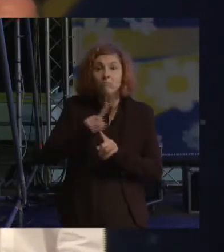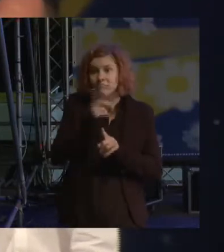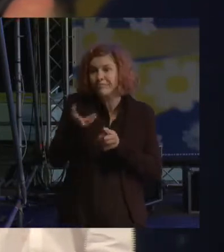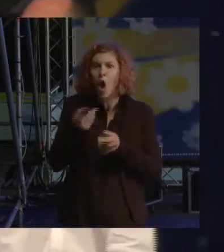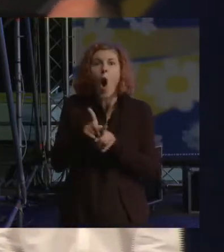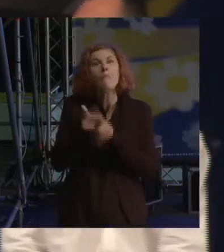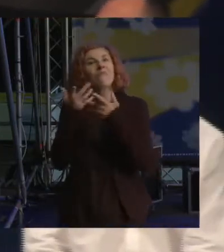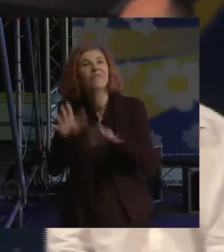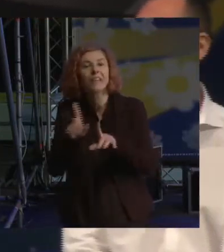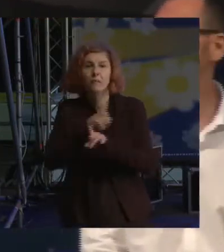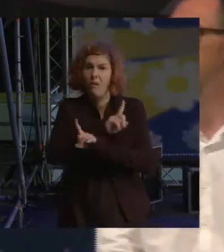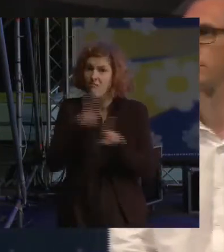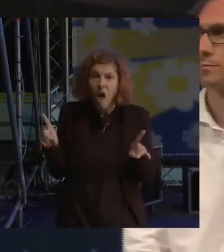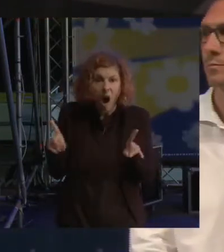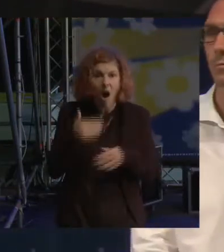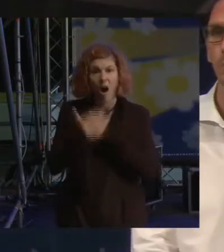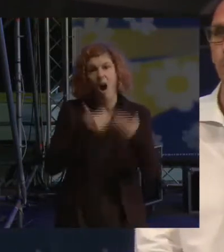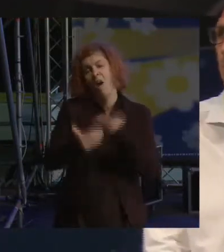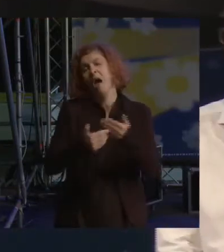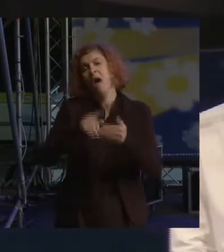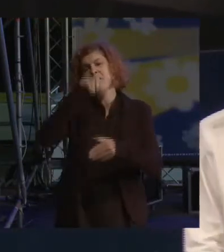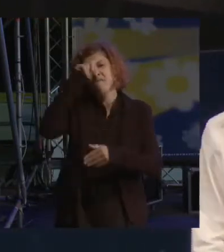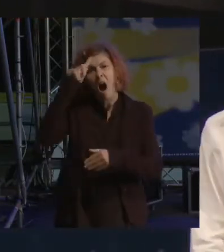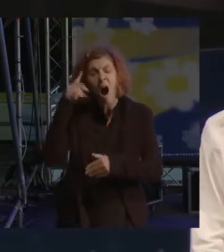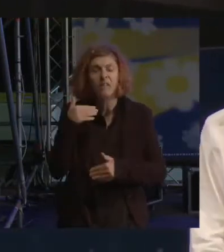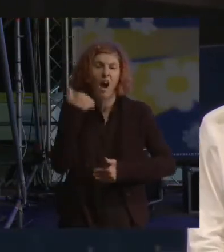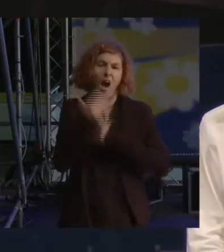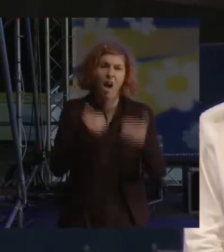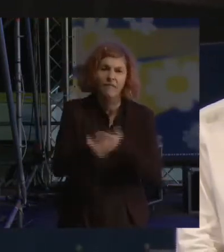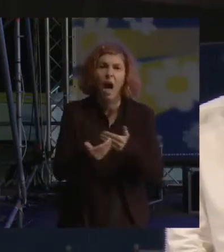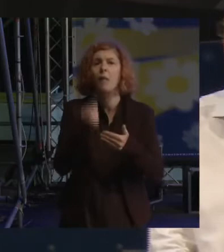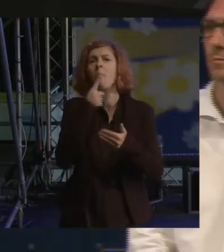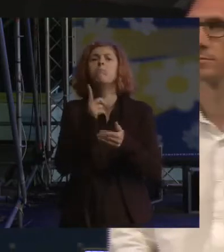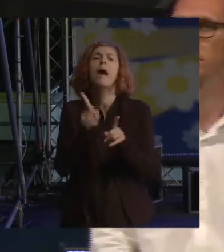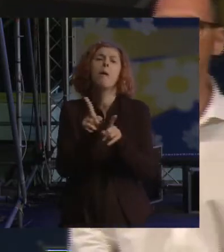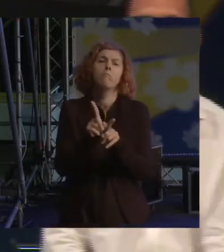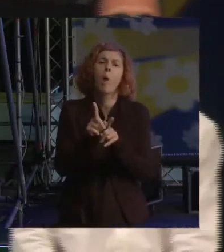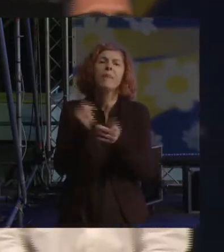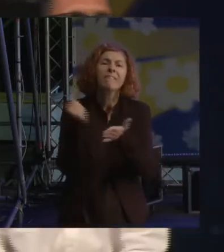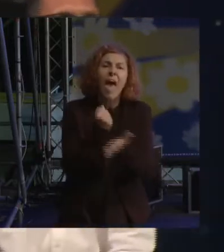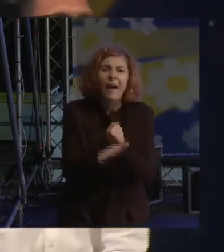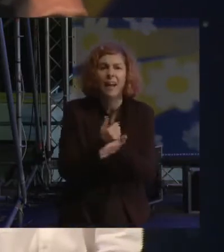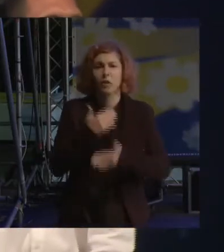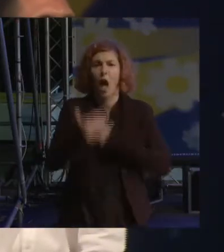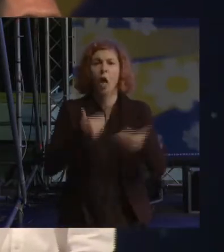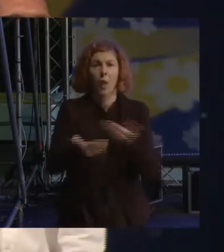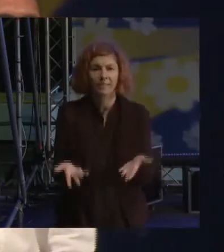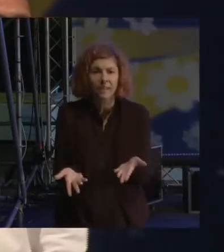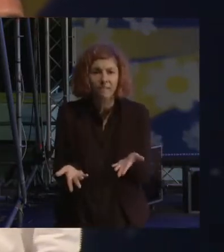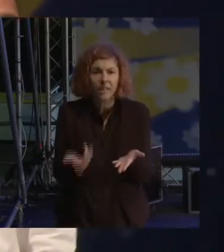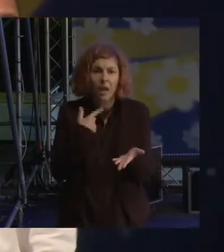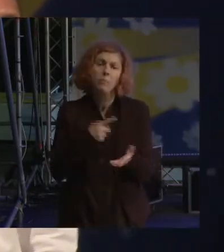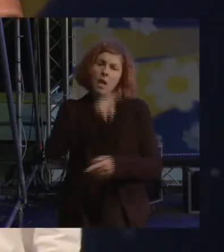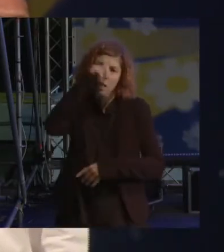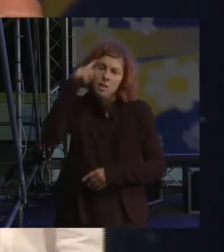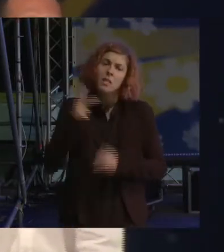no e abbiamo dovuto di nuovo faticare faticare per ottenere i decreti attuativi abbiamo lavorato sul ministero dello